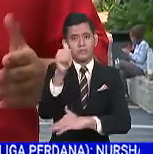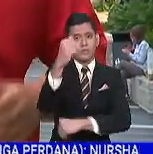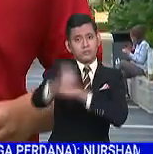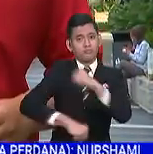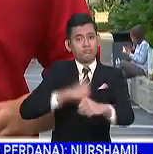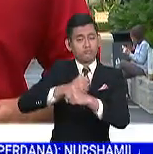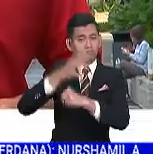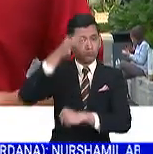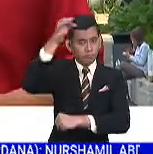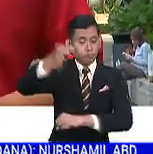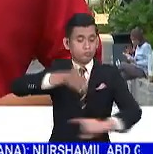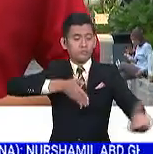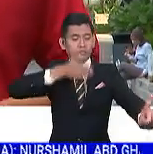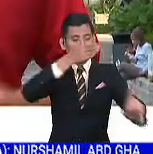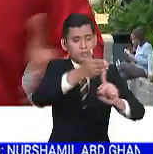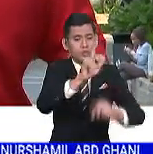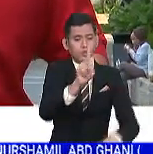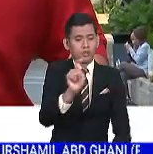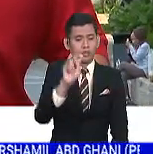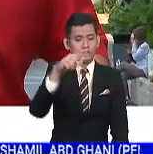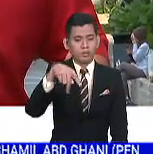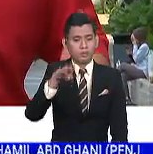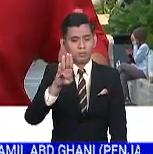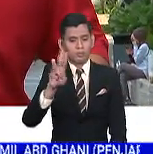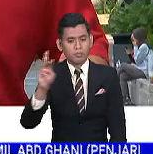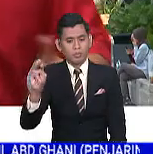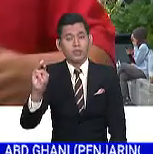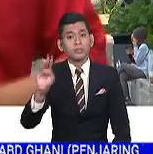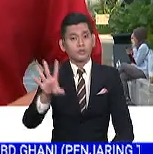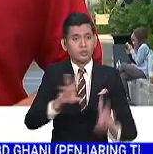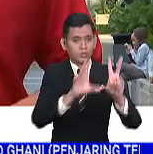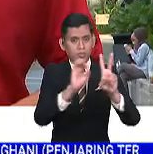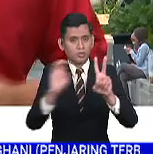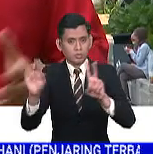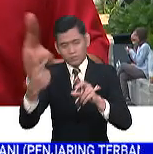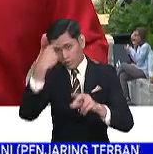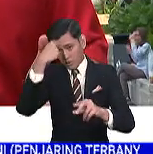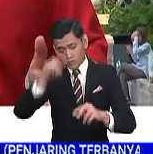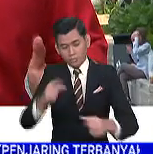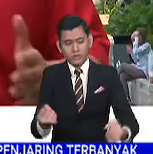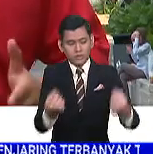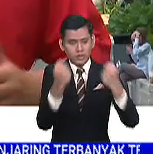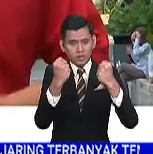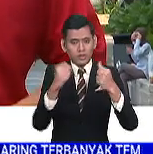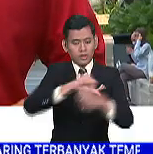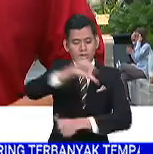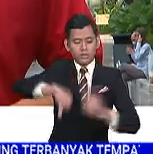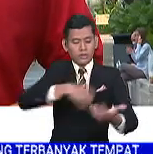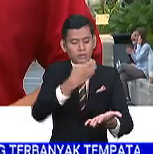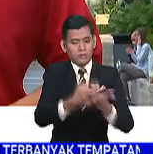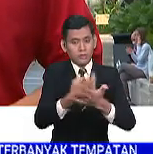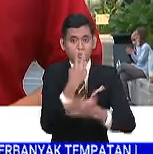akan datang. Objektif utama TPB 2030 adalah memperkasakan ekonomi dan sosioekonomi bagi